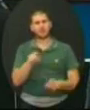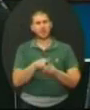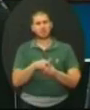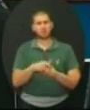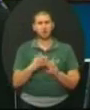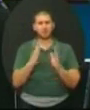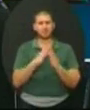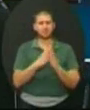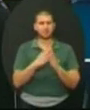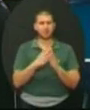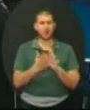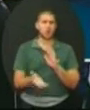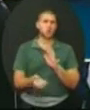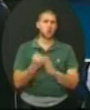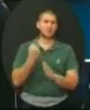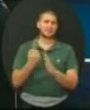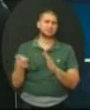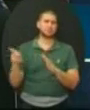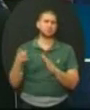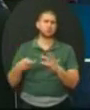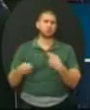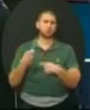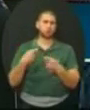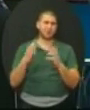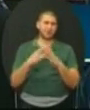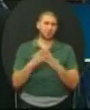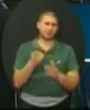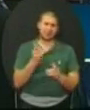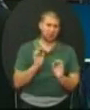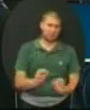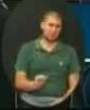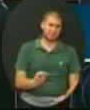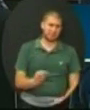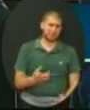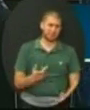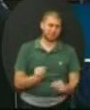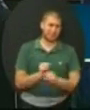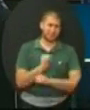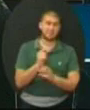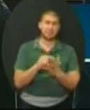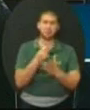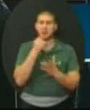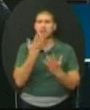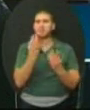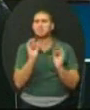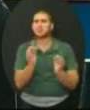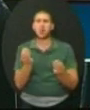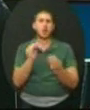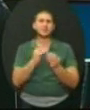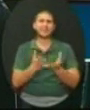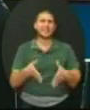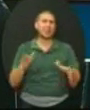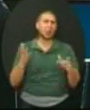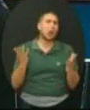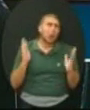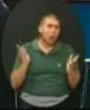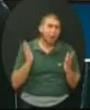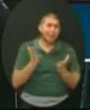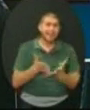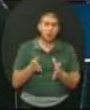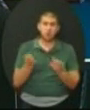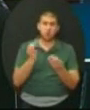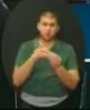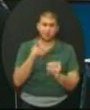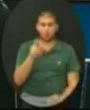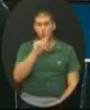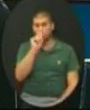הדירה משוק הדיור. עכשיו, זה לא באמת טענה אמיתית, כי כמה עולה להוסיף קיור נוסף? הקיור הנוסף